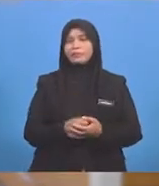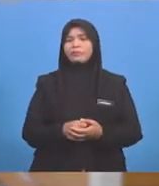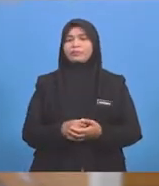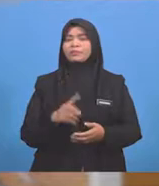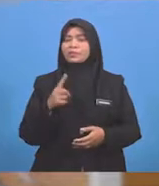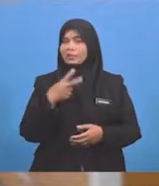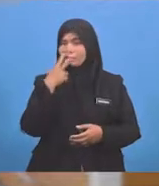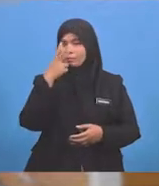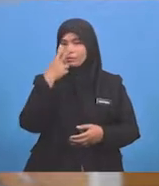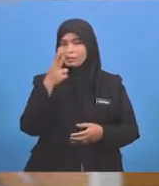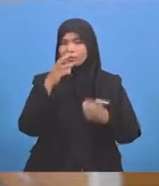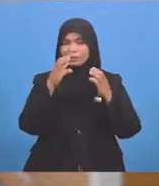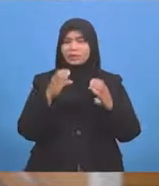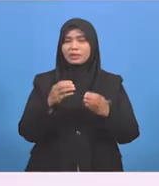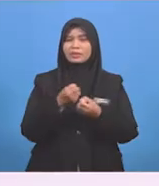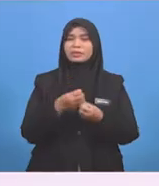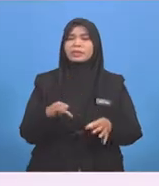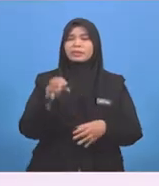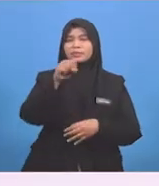cara penyelesaian bagi soalan ini.